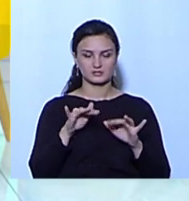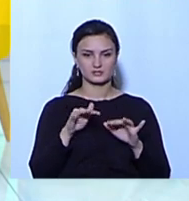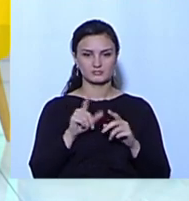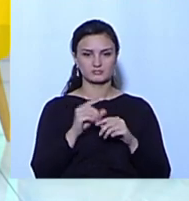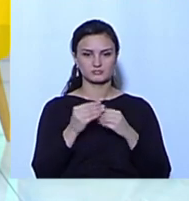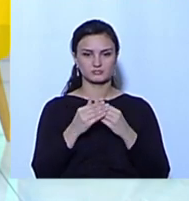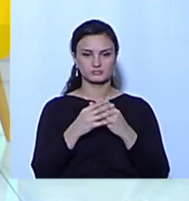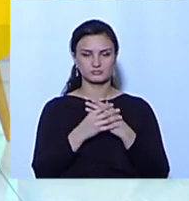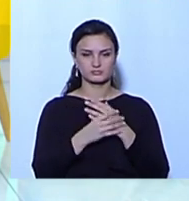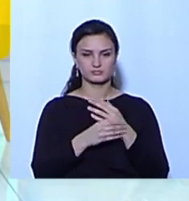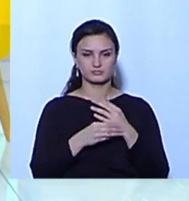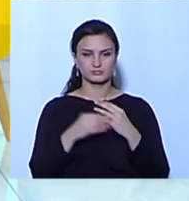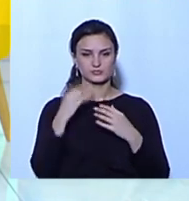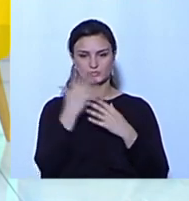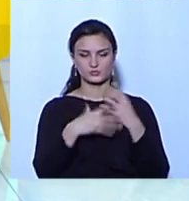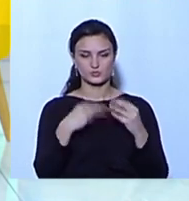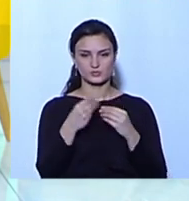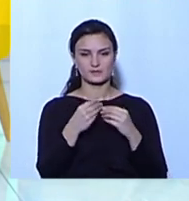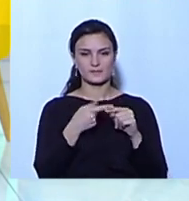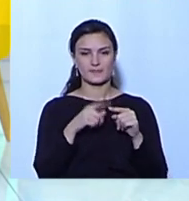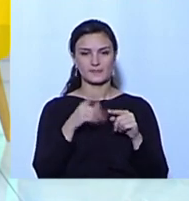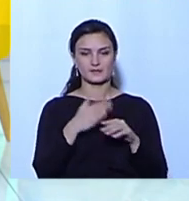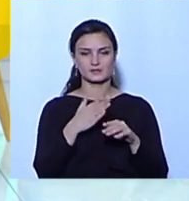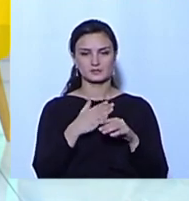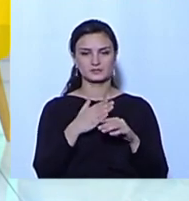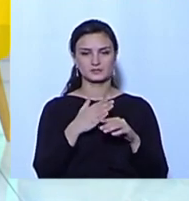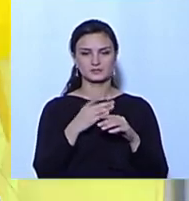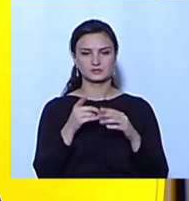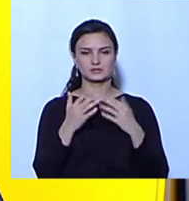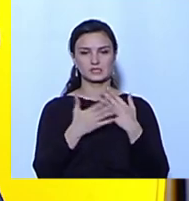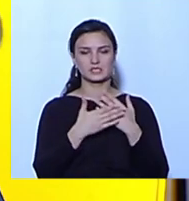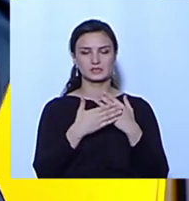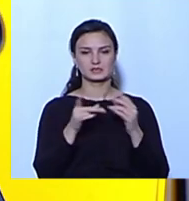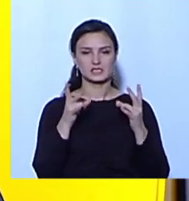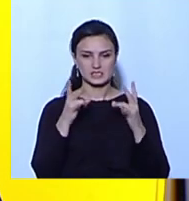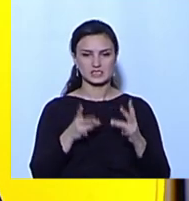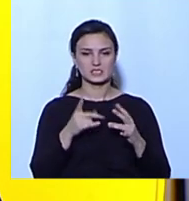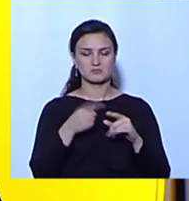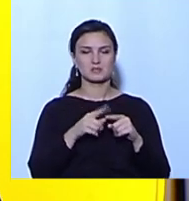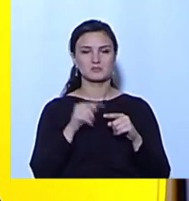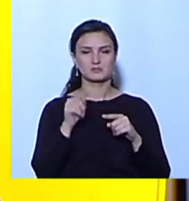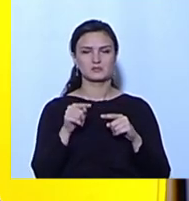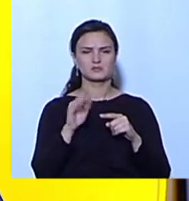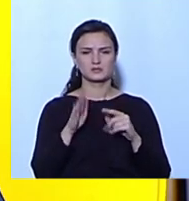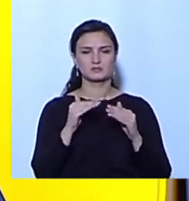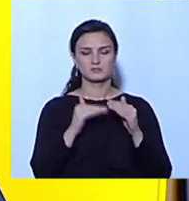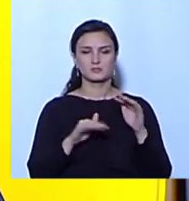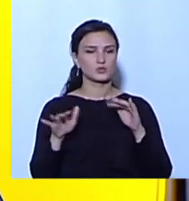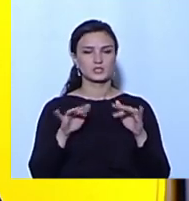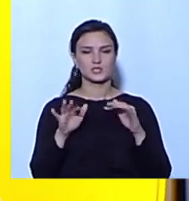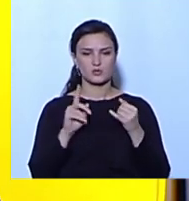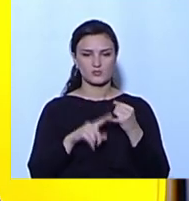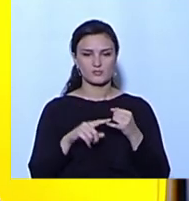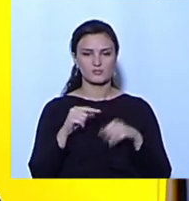აი რომ წარმოვიდგინოთ ახლა სიგანეზე მთლიანად. აი მთელი, ხო? ეს არის განივი დაზიანება. მაშინ იმ შეგრძნებ იმ დონის ქვევით იქნება